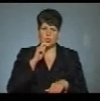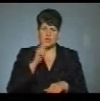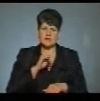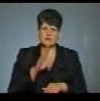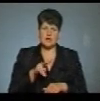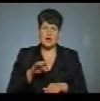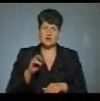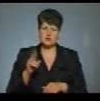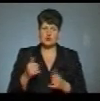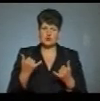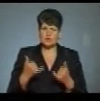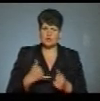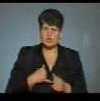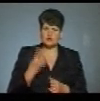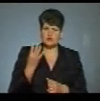на сьогодні в нас